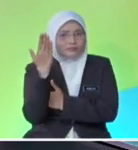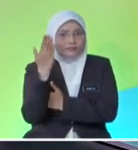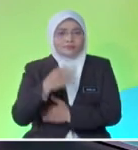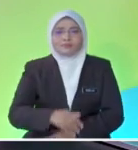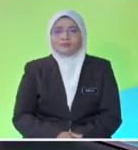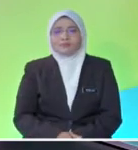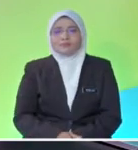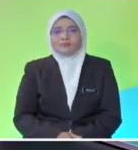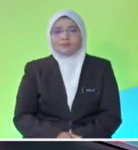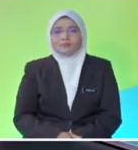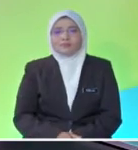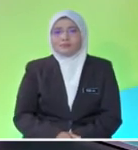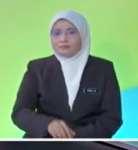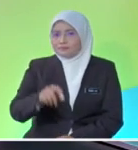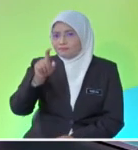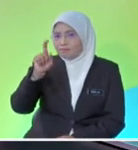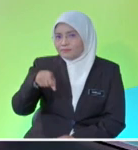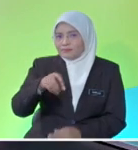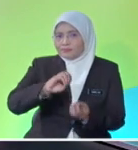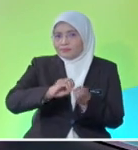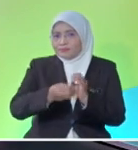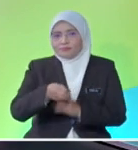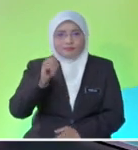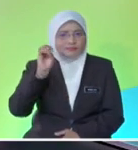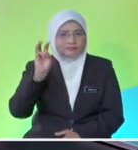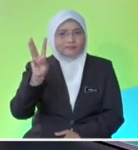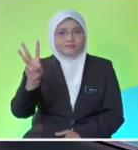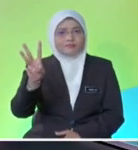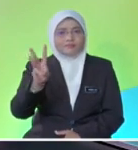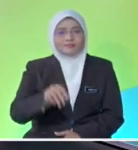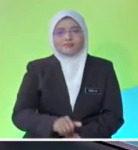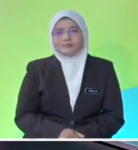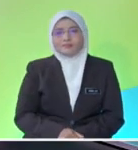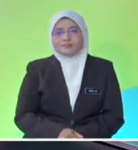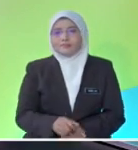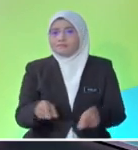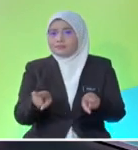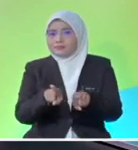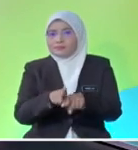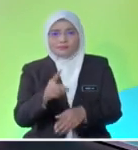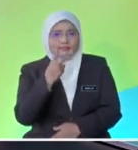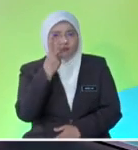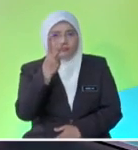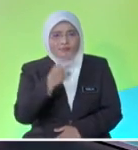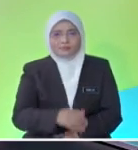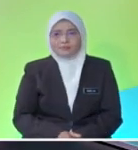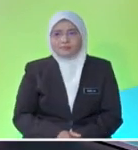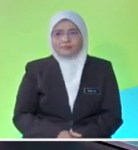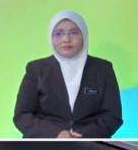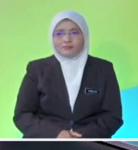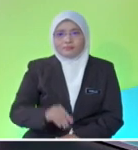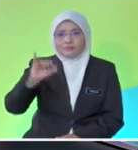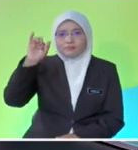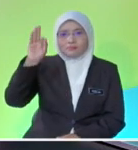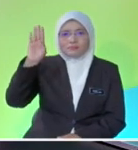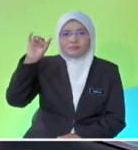setengah? Mestilah nombor 6 cikgu. Ya, betul. Seperti yang kita lihat, Ifah bangun pagi. Ya, bangun